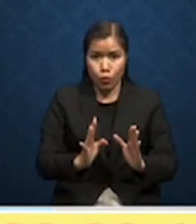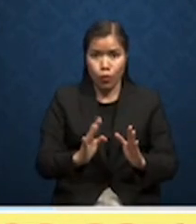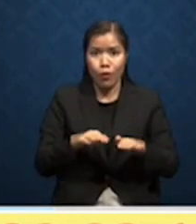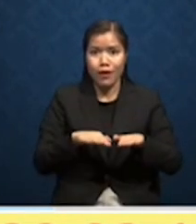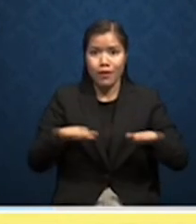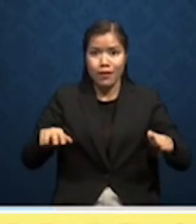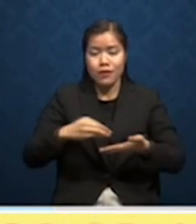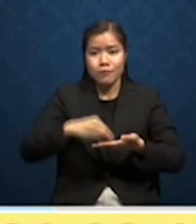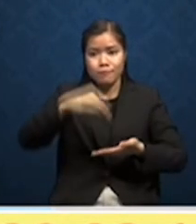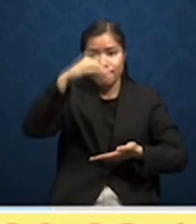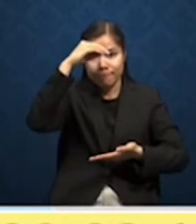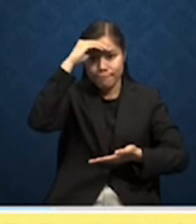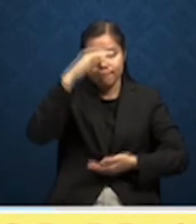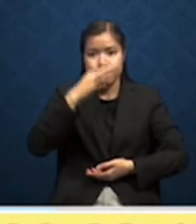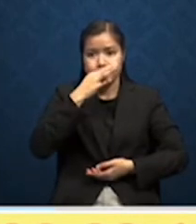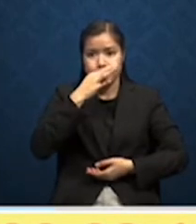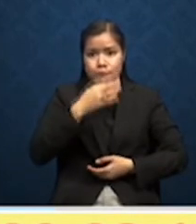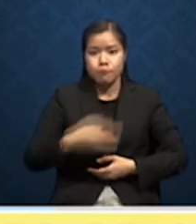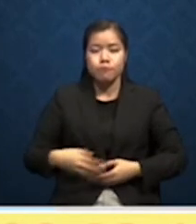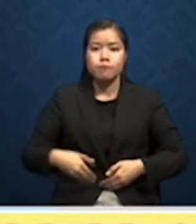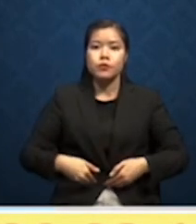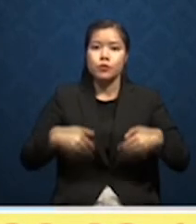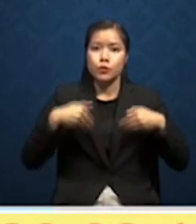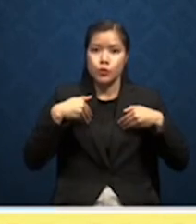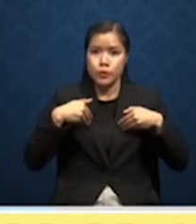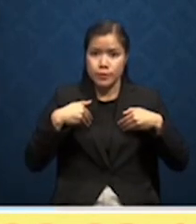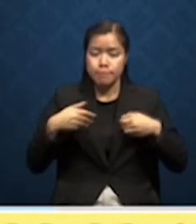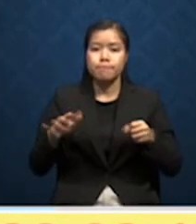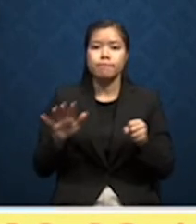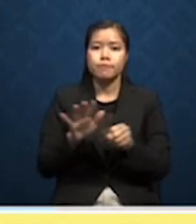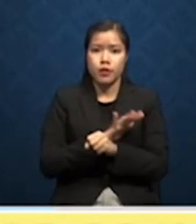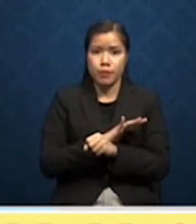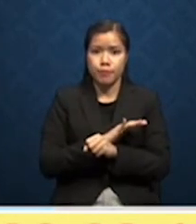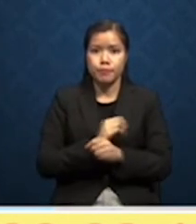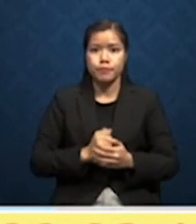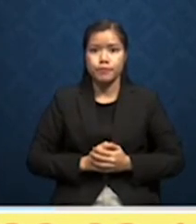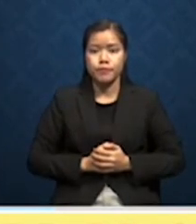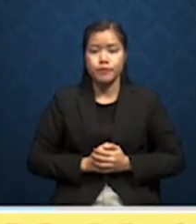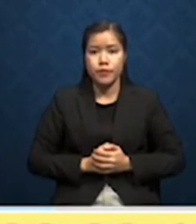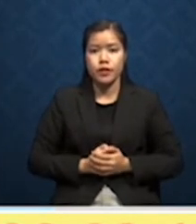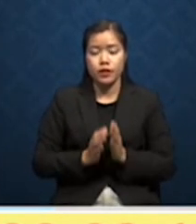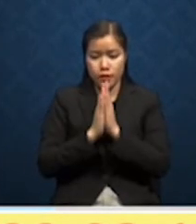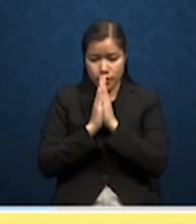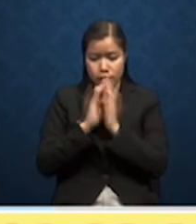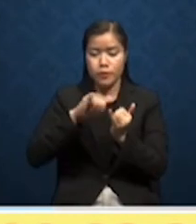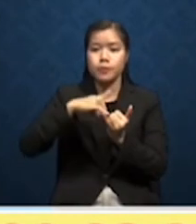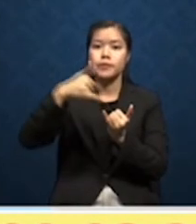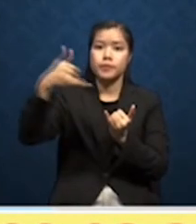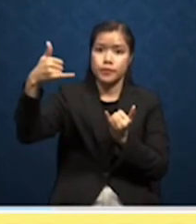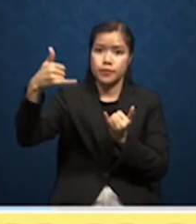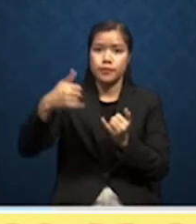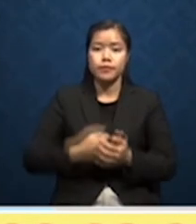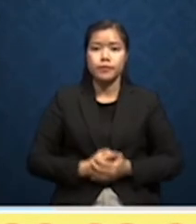ทธิ์ด้วยหัวใจขอกราบไหว้คารวะจิตวิญญาณขอสดุ